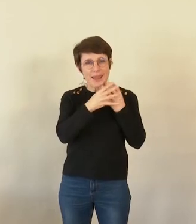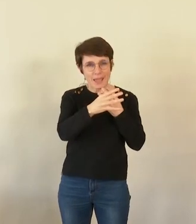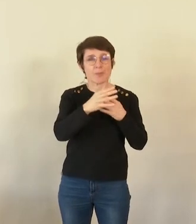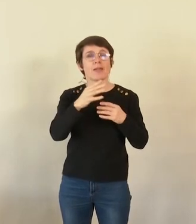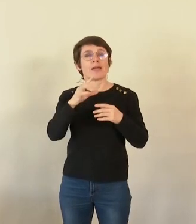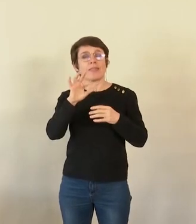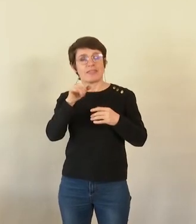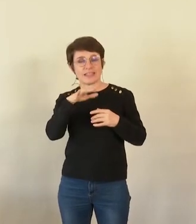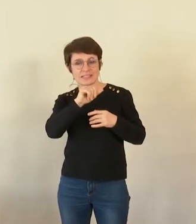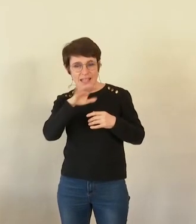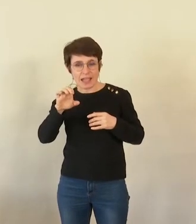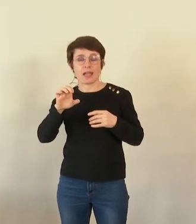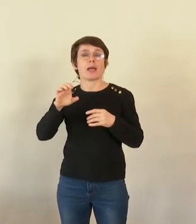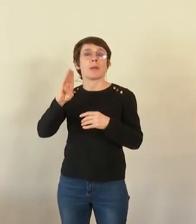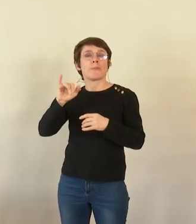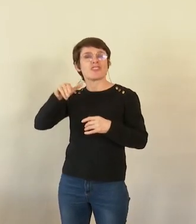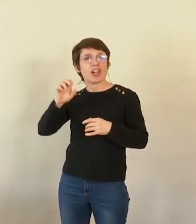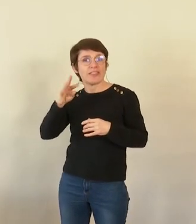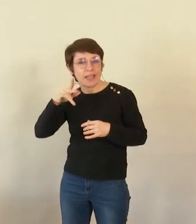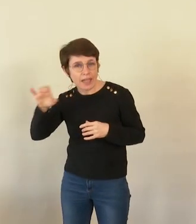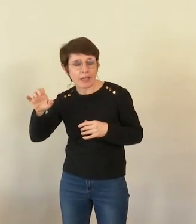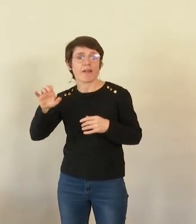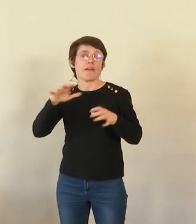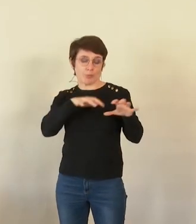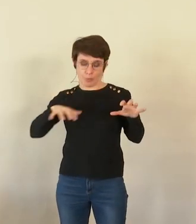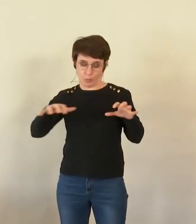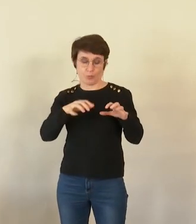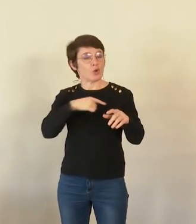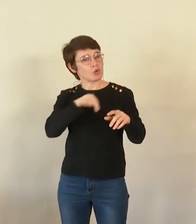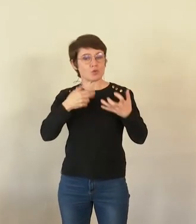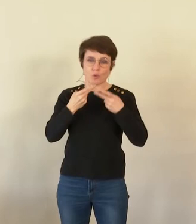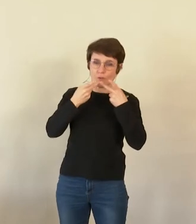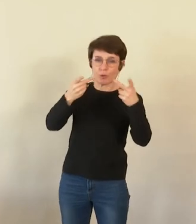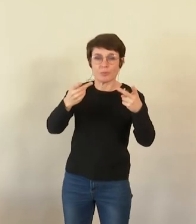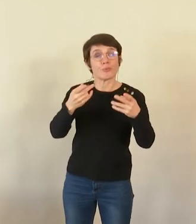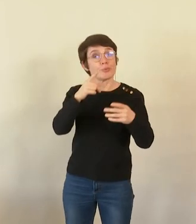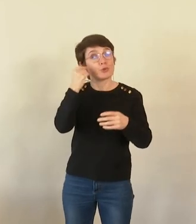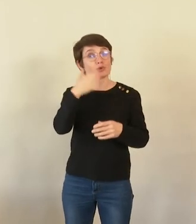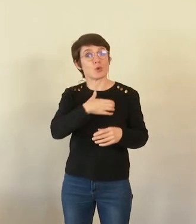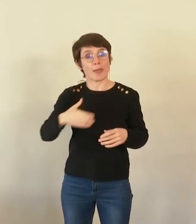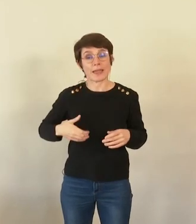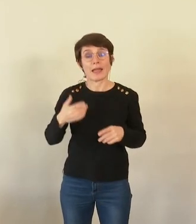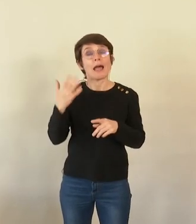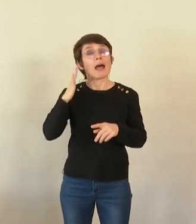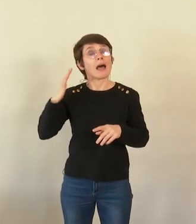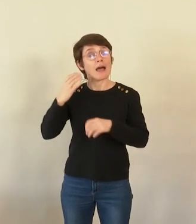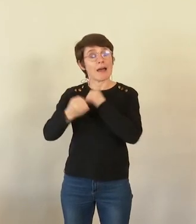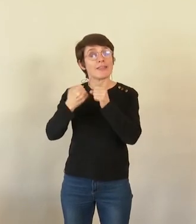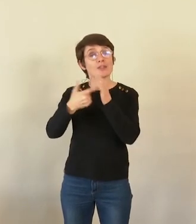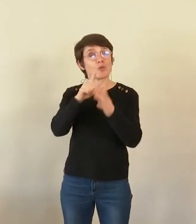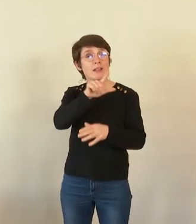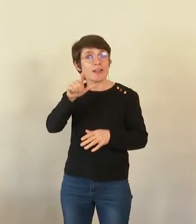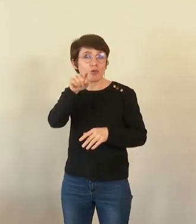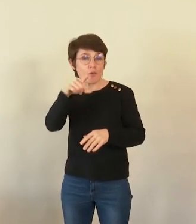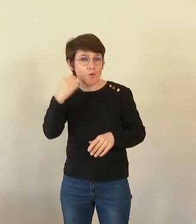bageatière nous souhaitions nous adresser à Monsieur le Maire en 2022 vous vous étiez Monsieur le Maire engagé à